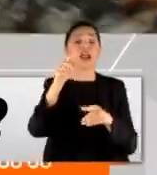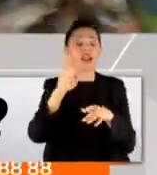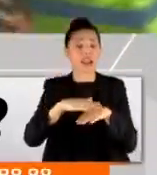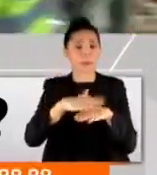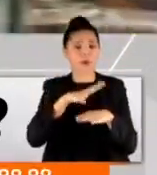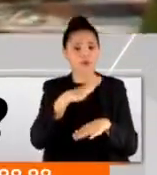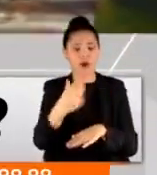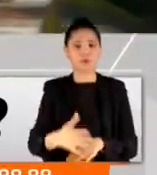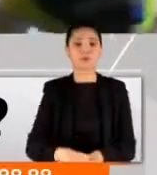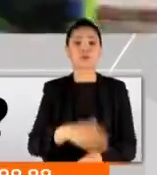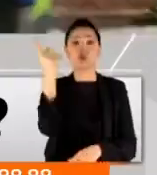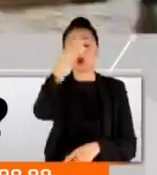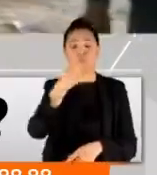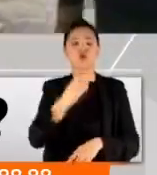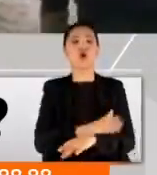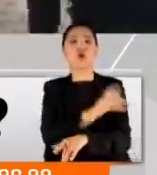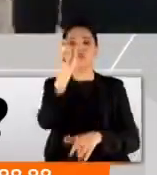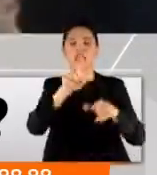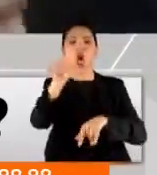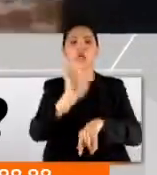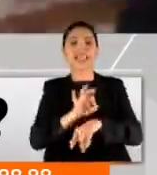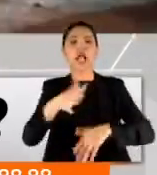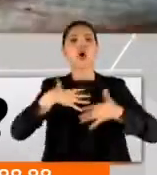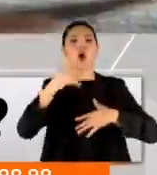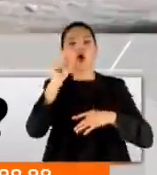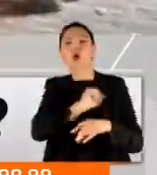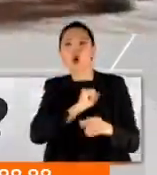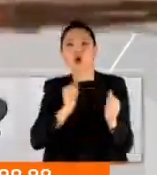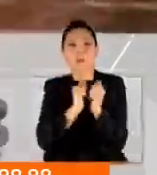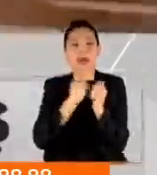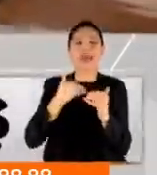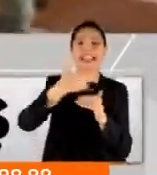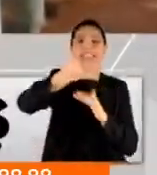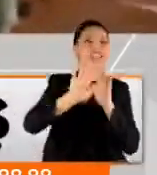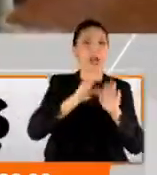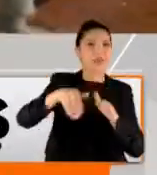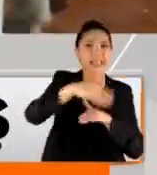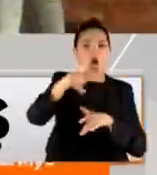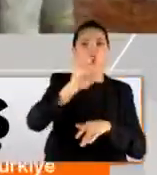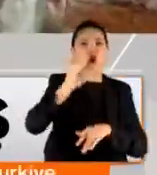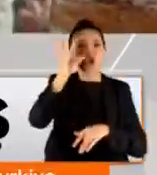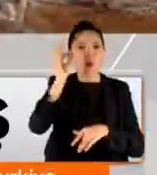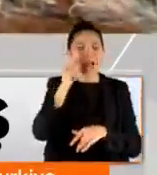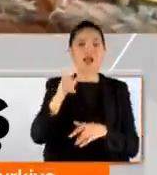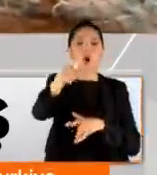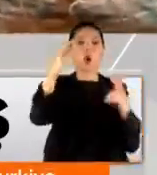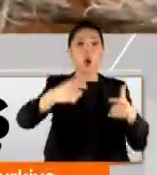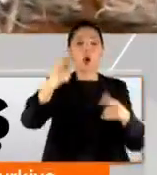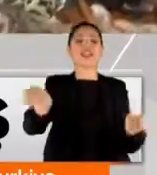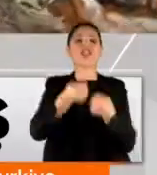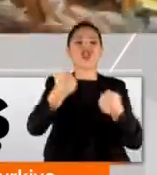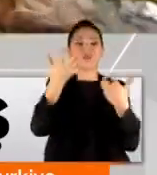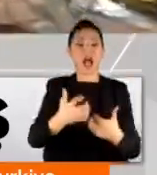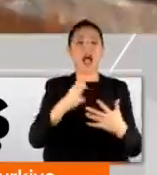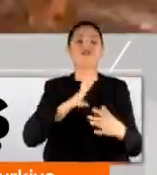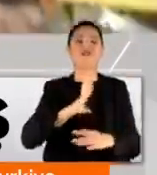yoğunlaşmıştı. Çünkü vatandaşların o esnada korkuyla direkt dış kapıya yönelmiş olabileceği şüphesi üzerine çalışmalar burada